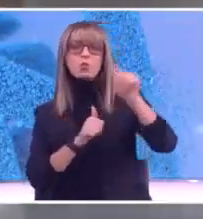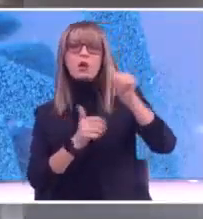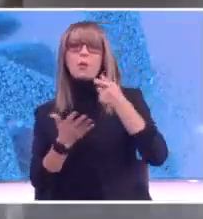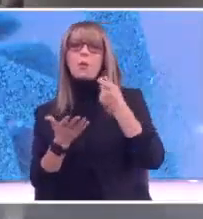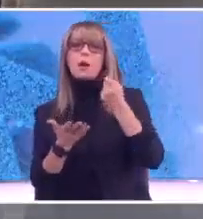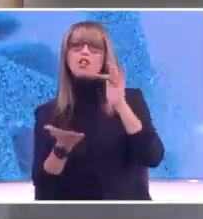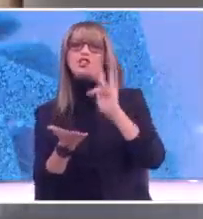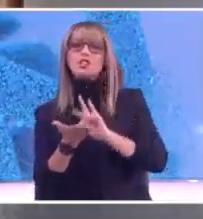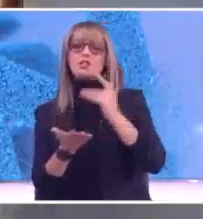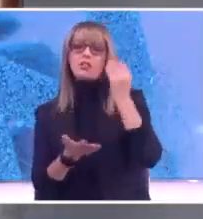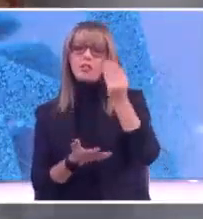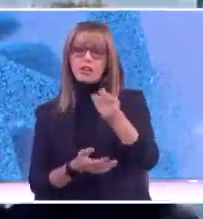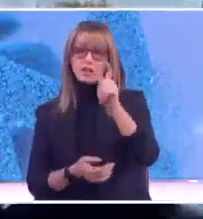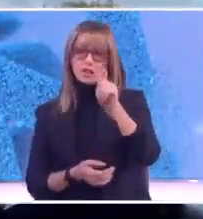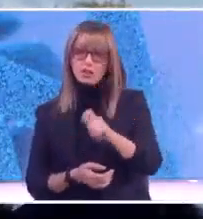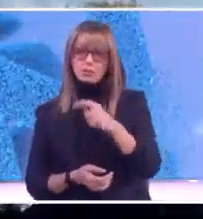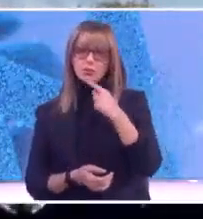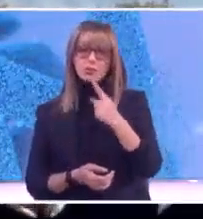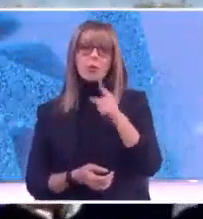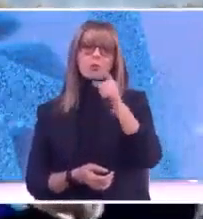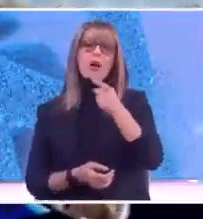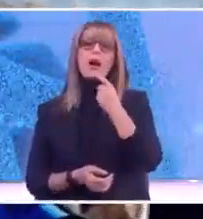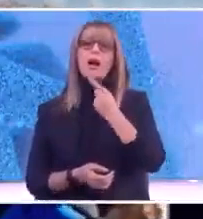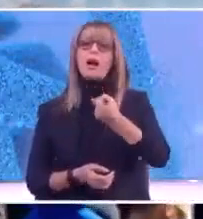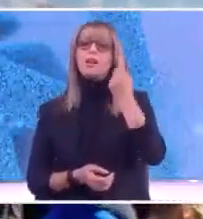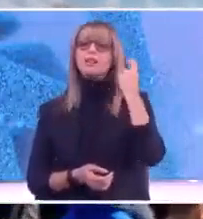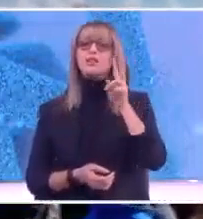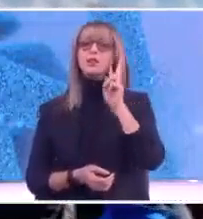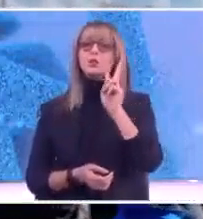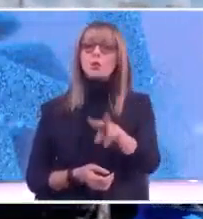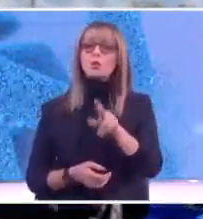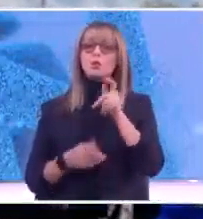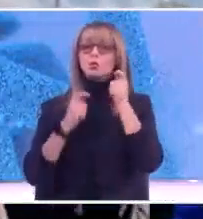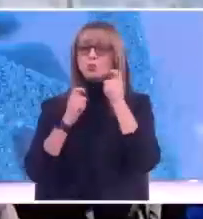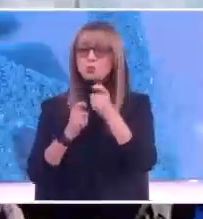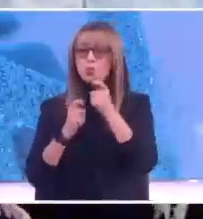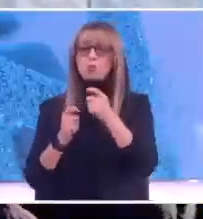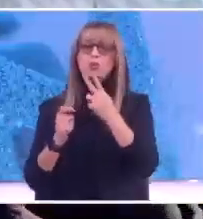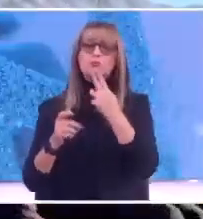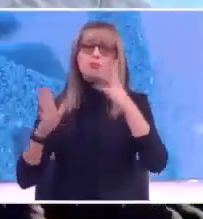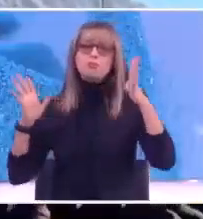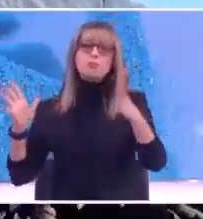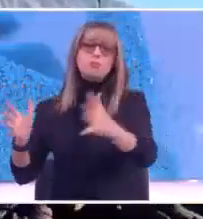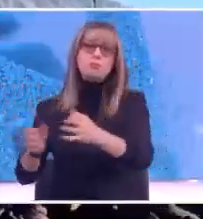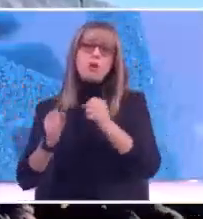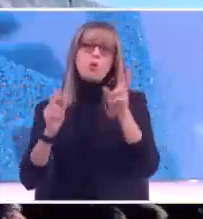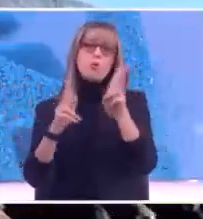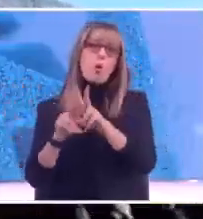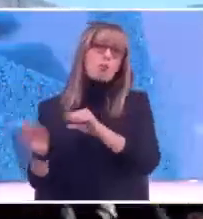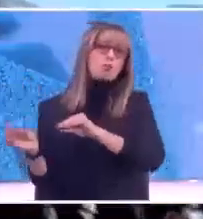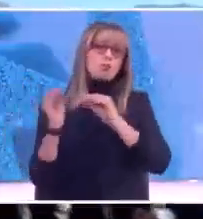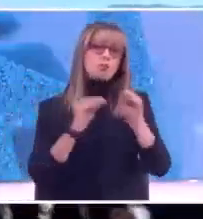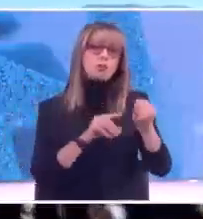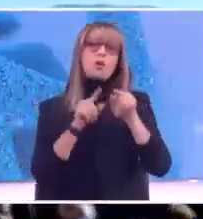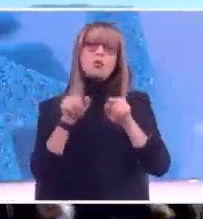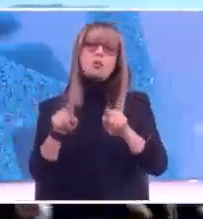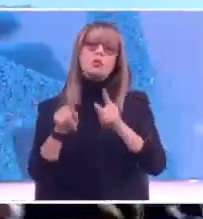çevrileceğini ve o eski gördüğümüz zorla insanların karakola götürüldüğü o uygulamayı